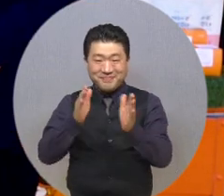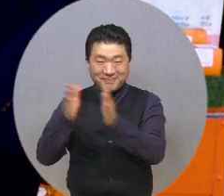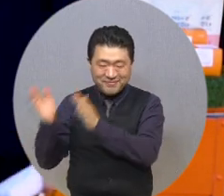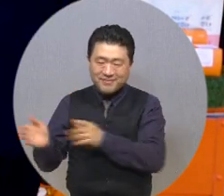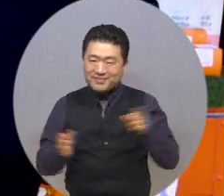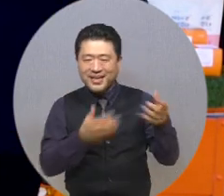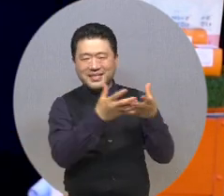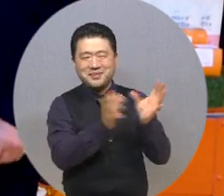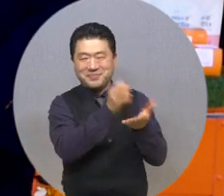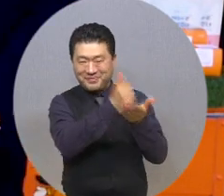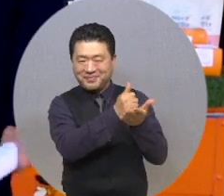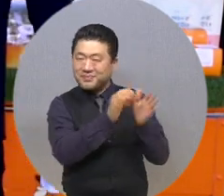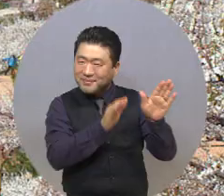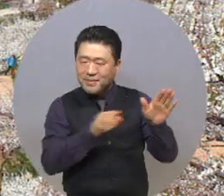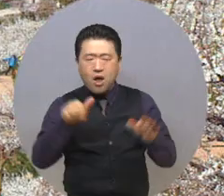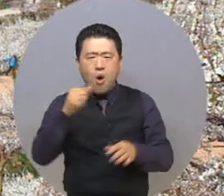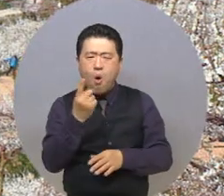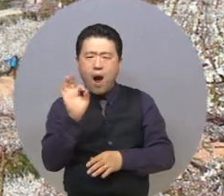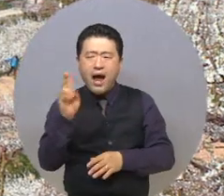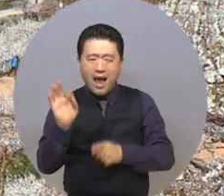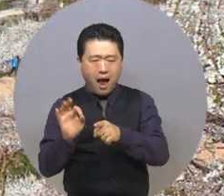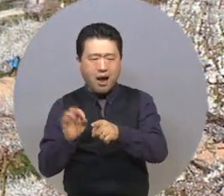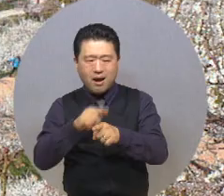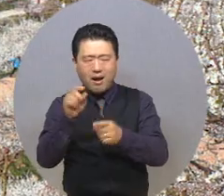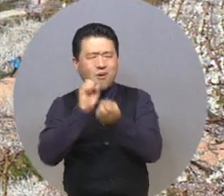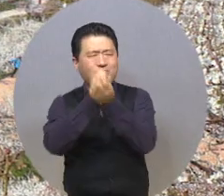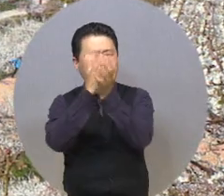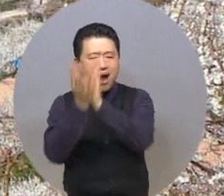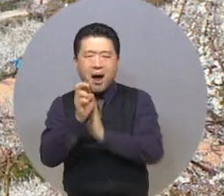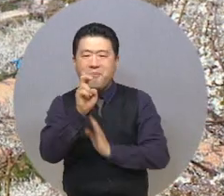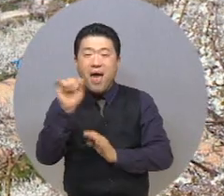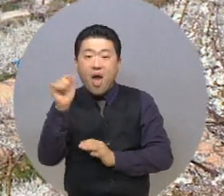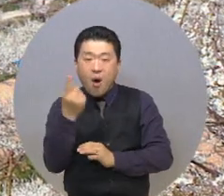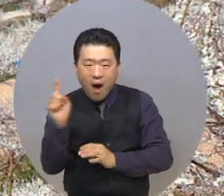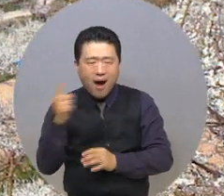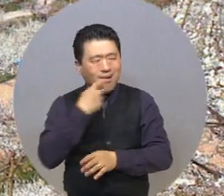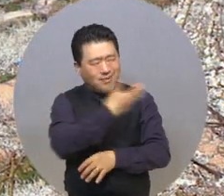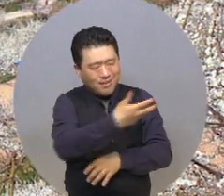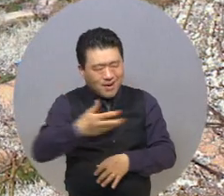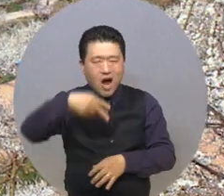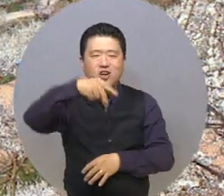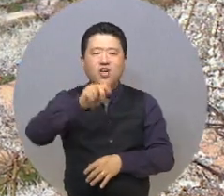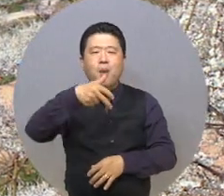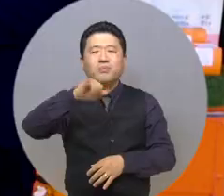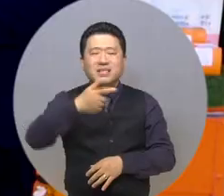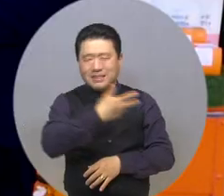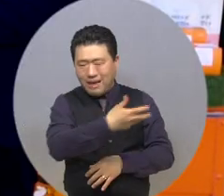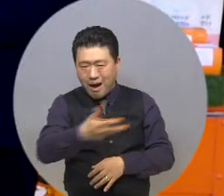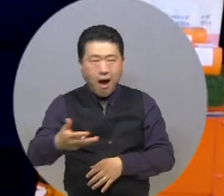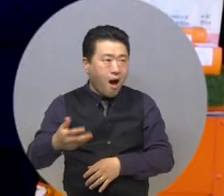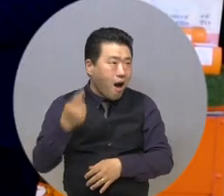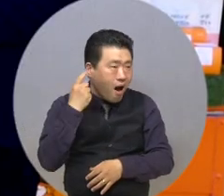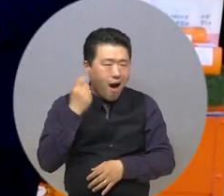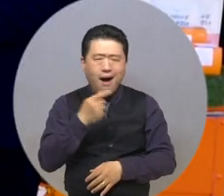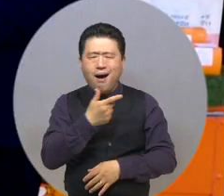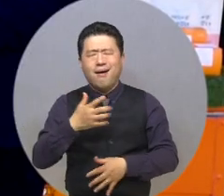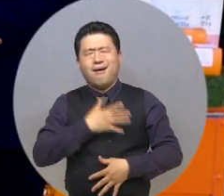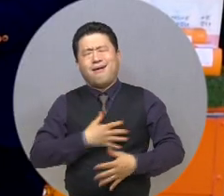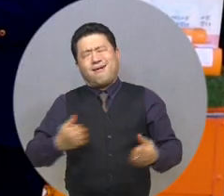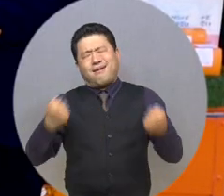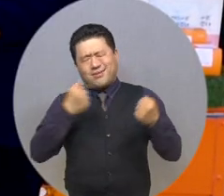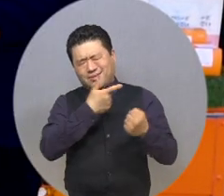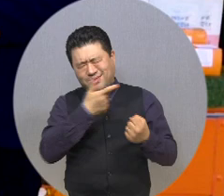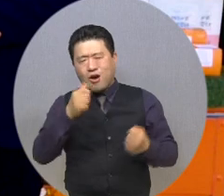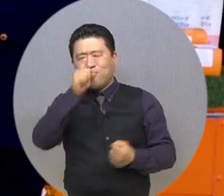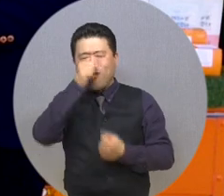그렇다면 팀장님, 네, 뭐 광양하면 뭐 매화꽃에 섬진강에 아주 그냥 말만 들어도 건강해질 정도로 좋은, 네네, 곳이잖아요.